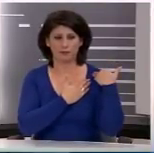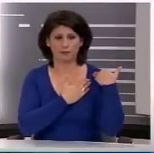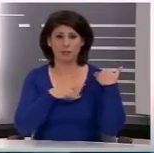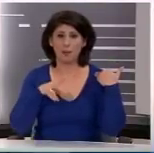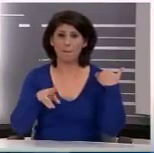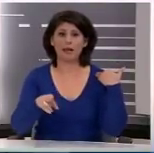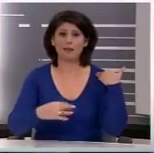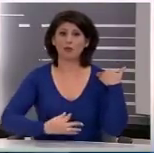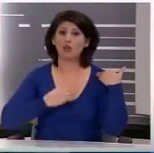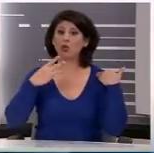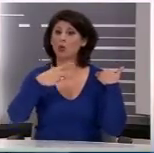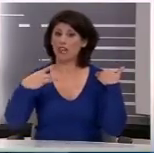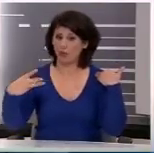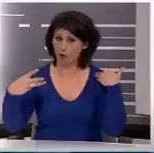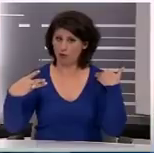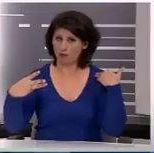μαζί με τον κύριο Ξανθό